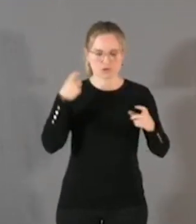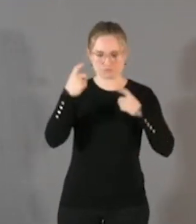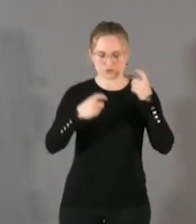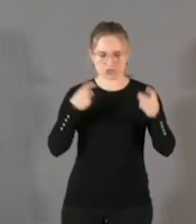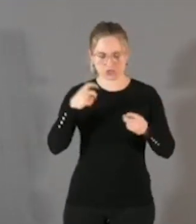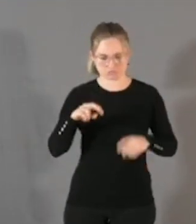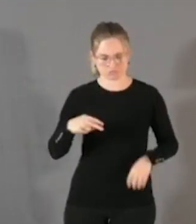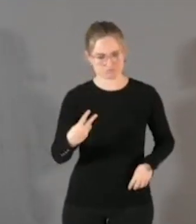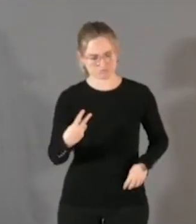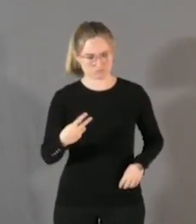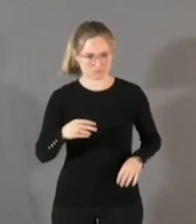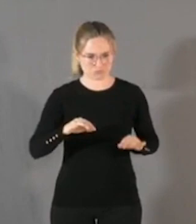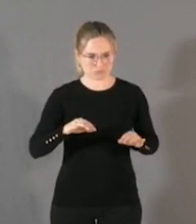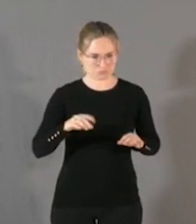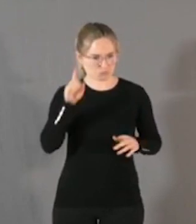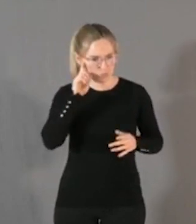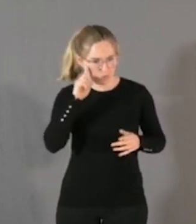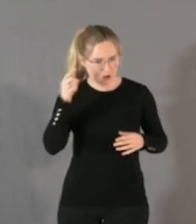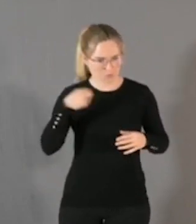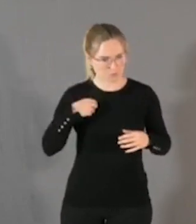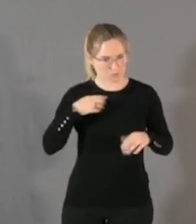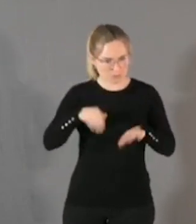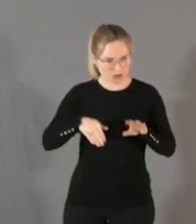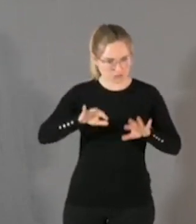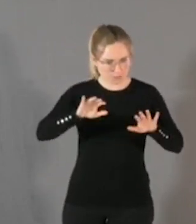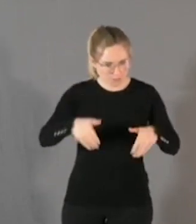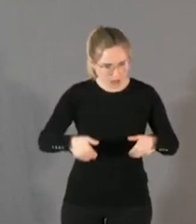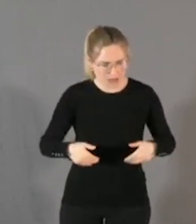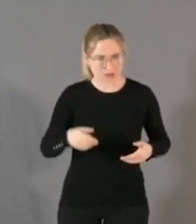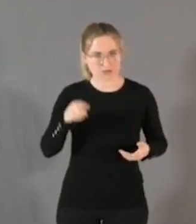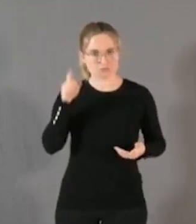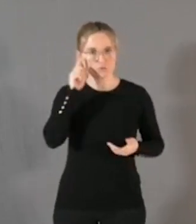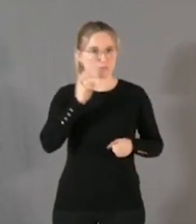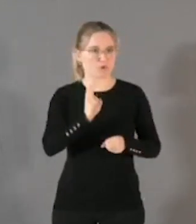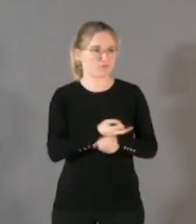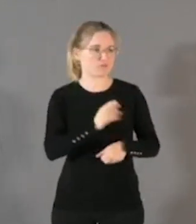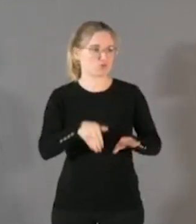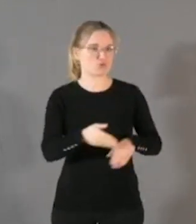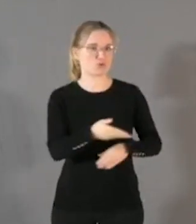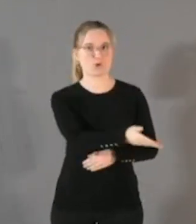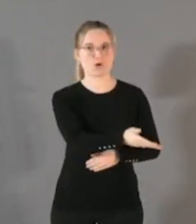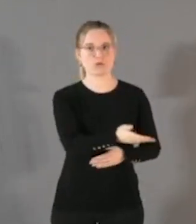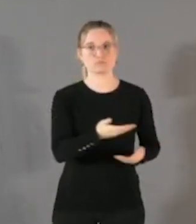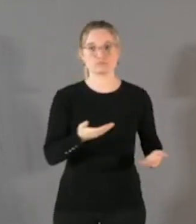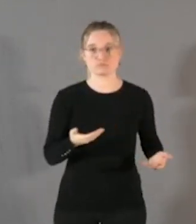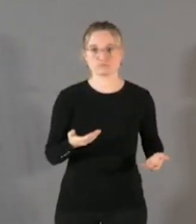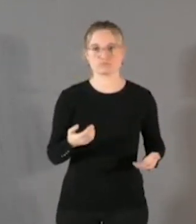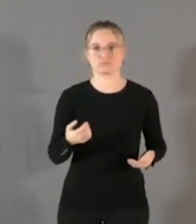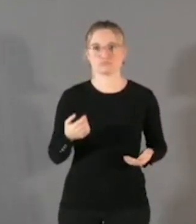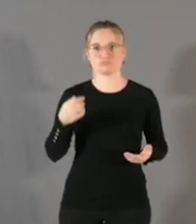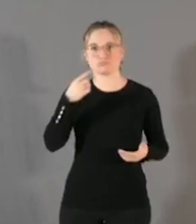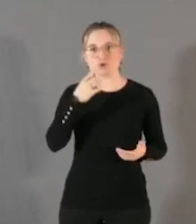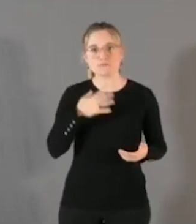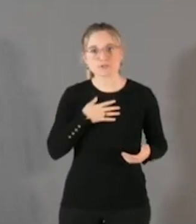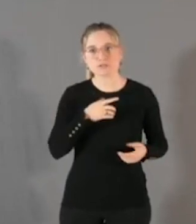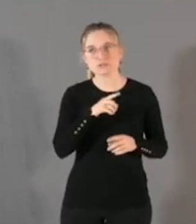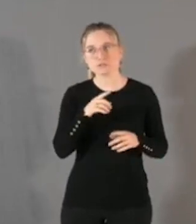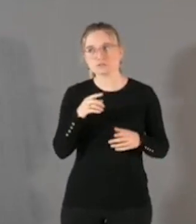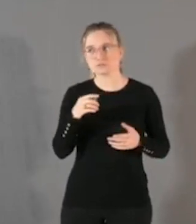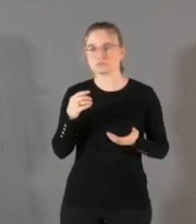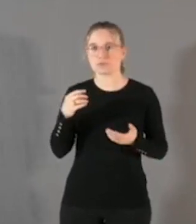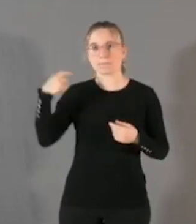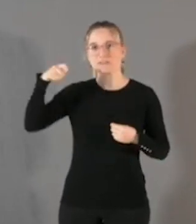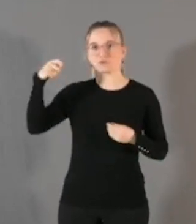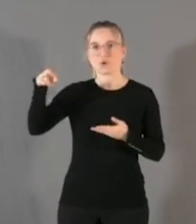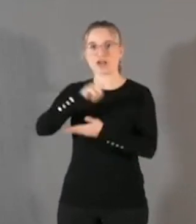ou de mauvais fonctionnement. Je n'imagine pas un seul instant que le président de la région s'acharne sur cette